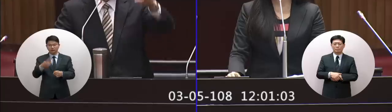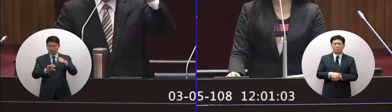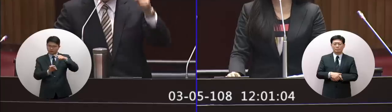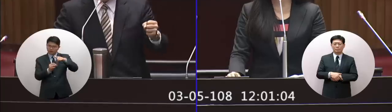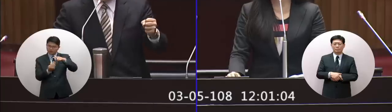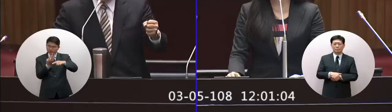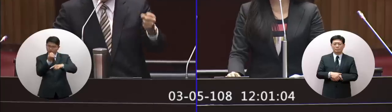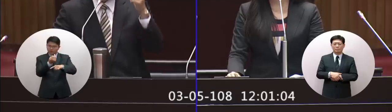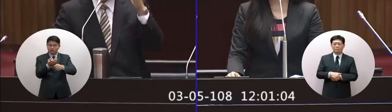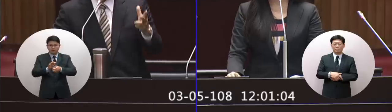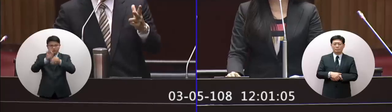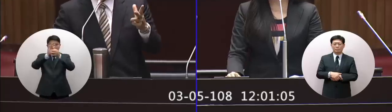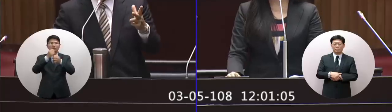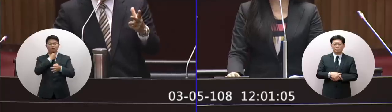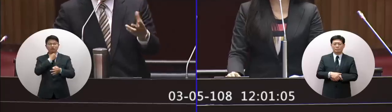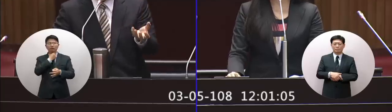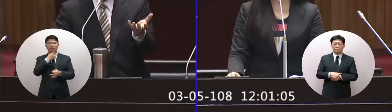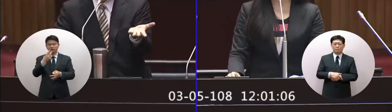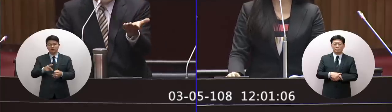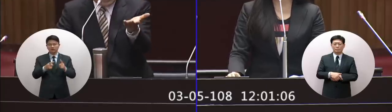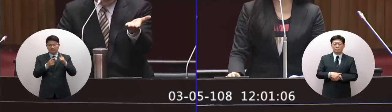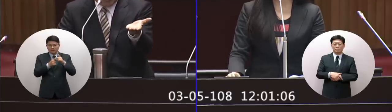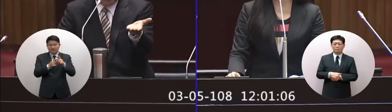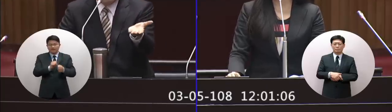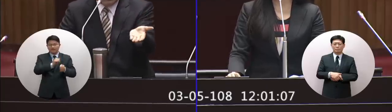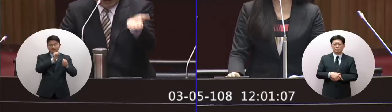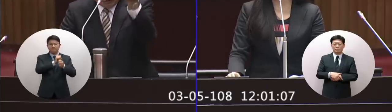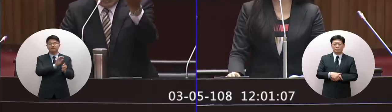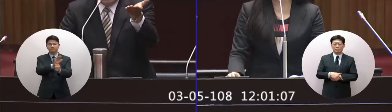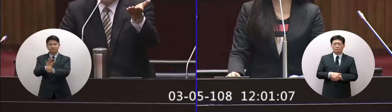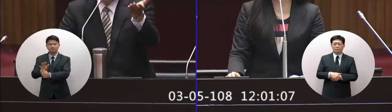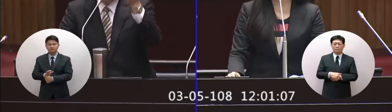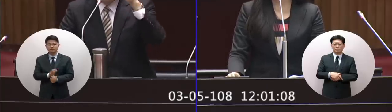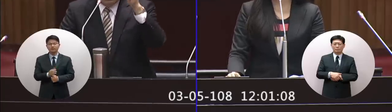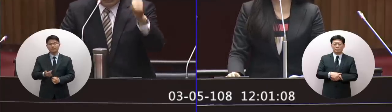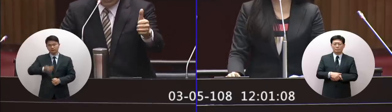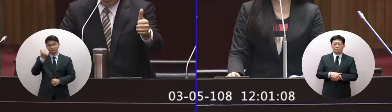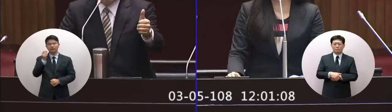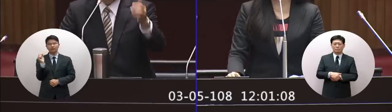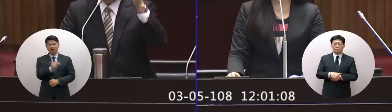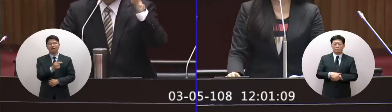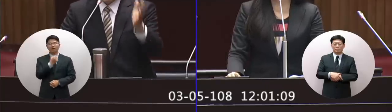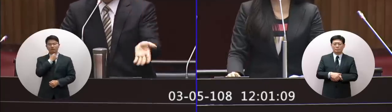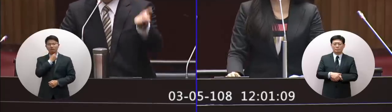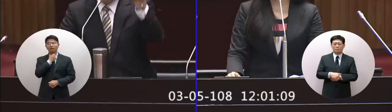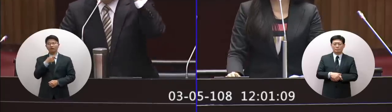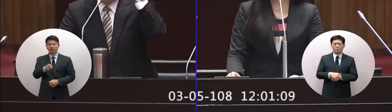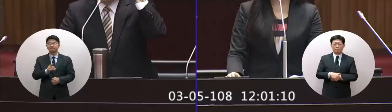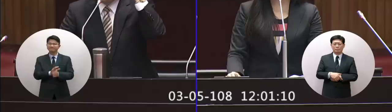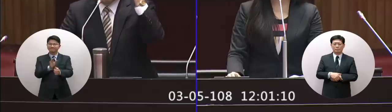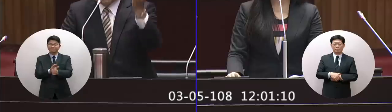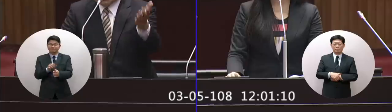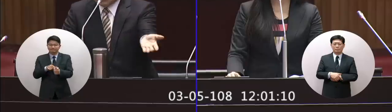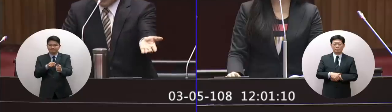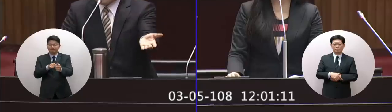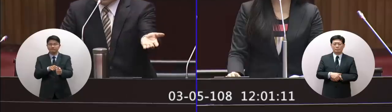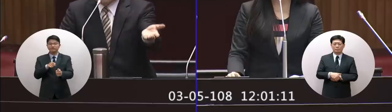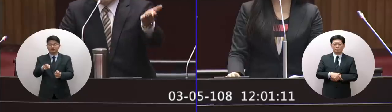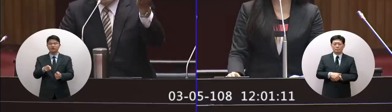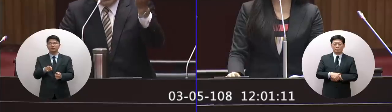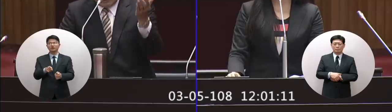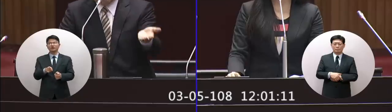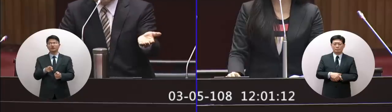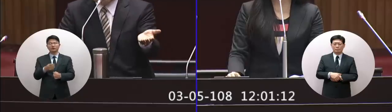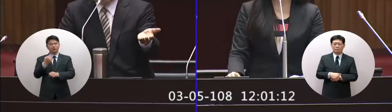数，增加更多的人力，让他能够很快能够带动业